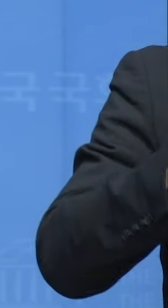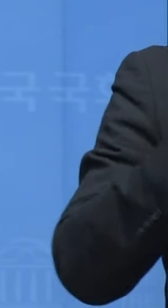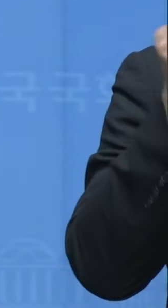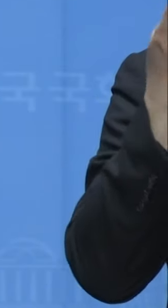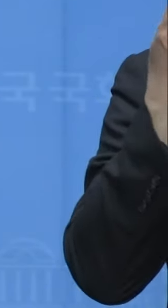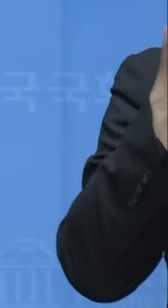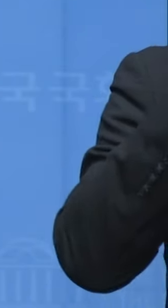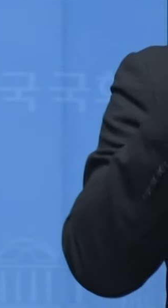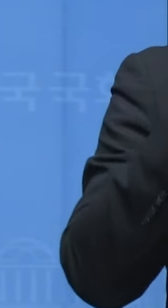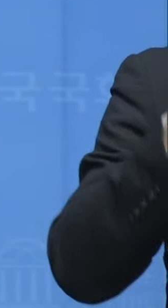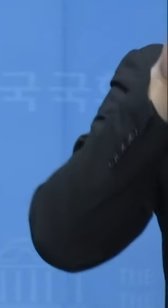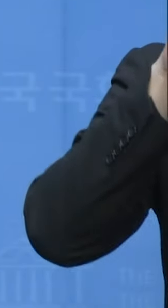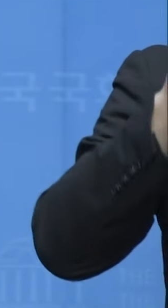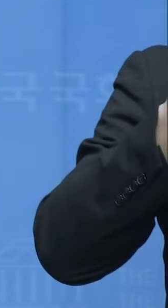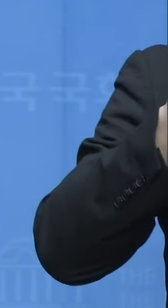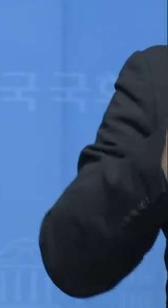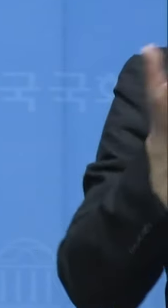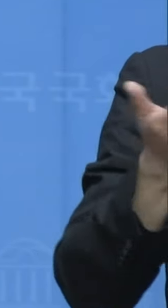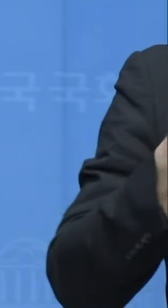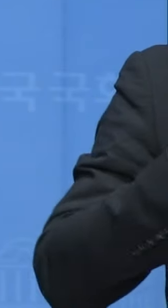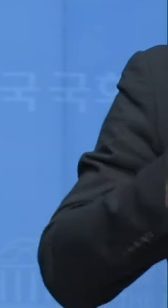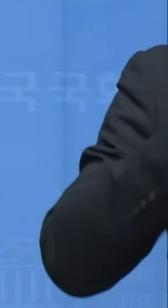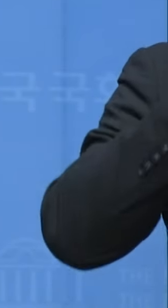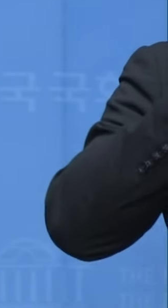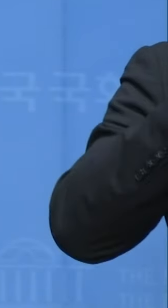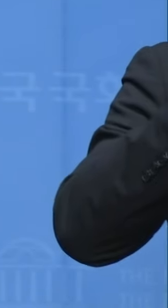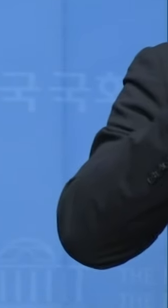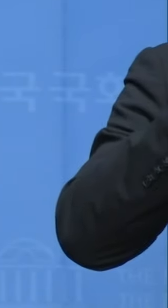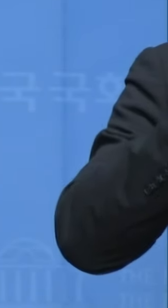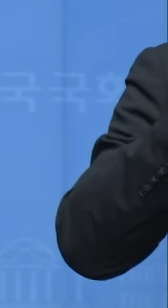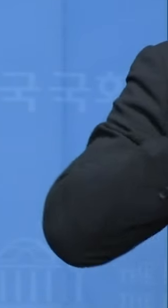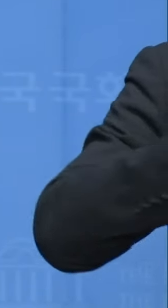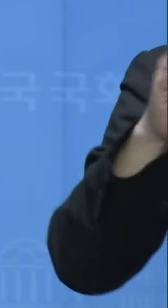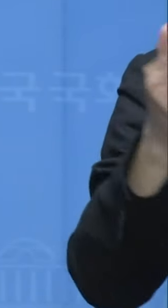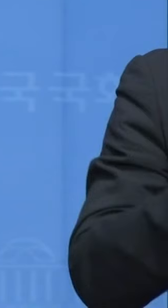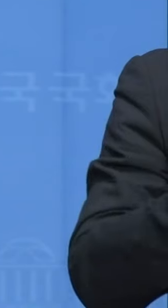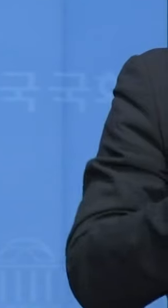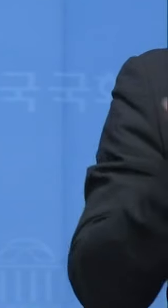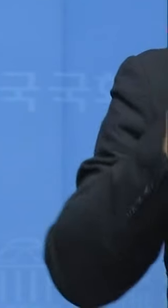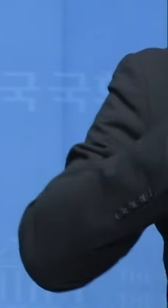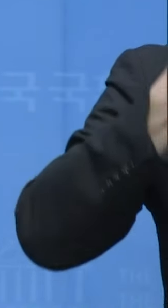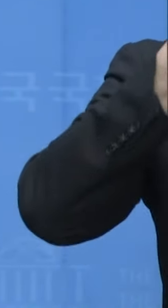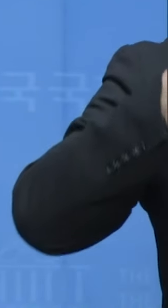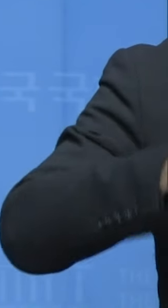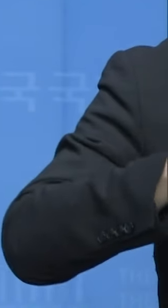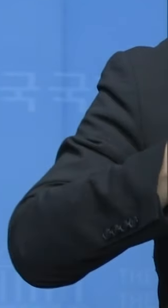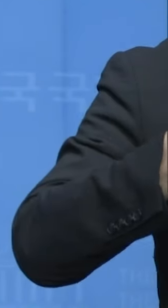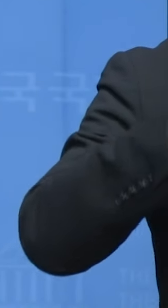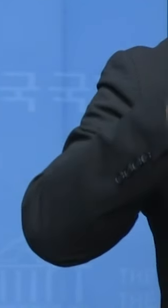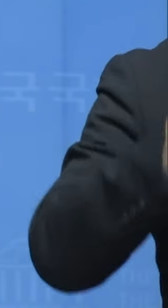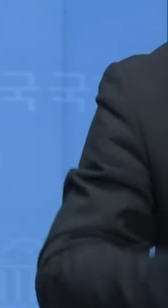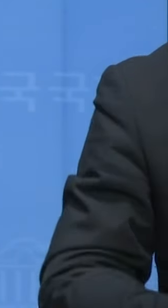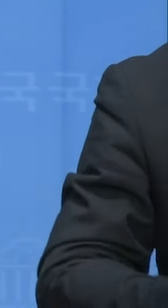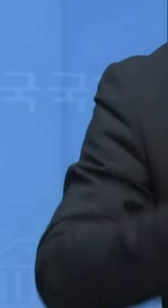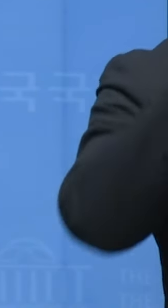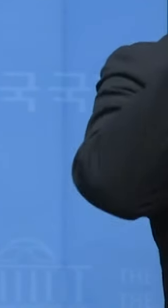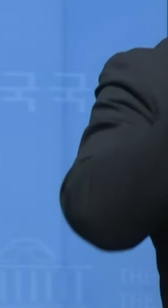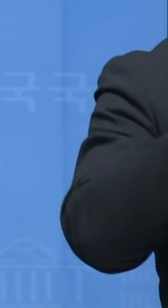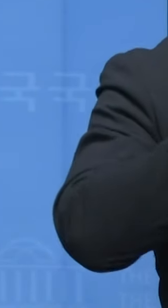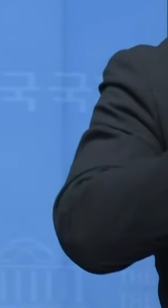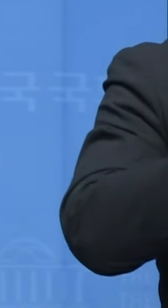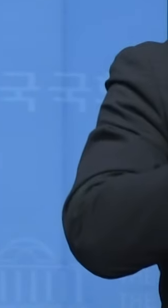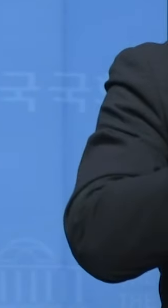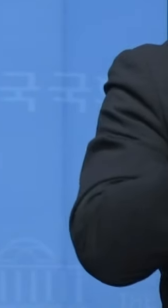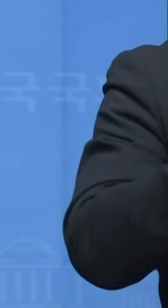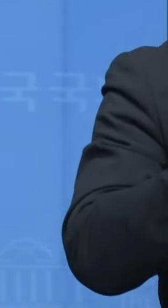업무추진비를 사용하며 참석자 소속 이름 등을 기재한 증빙서류 제출을 해야 하는데이를 피하기 위해 49만 원 등으로 두 번